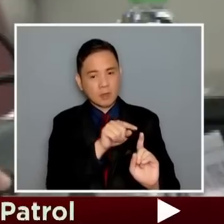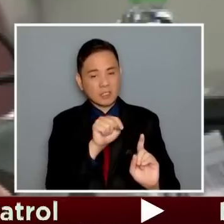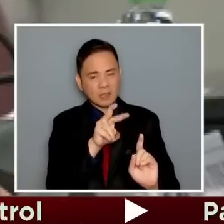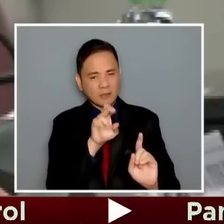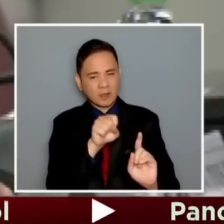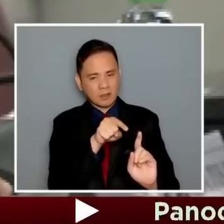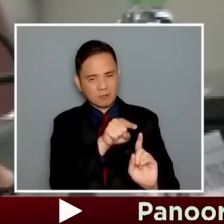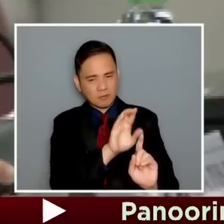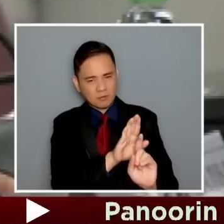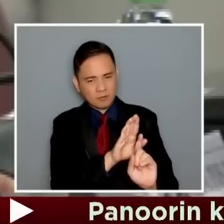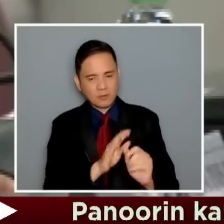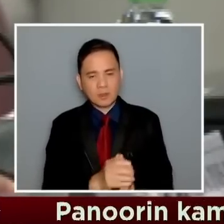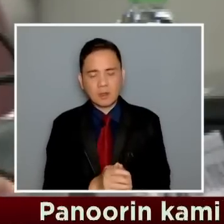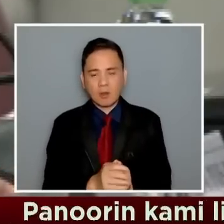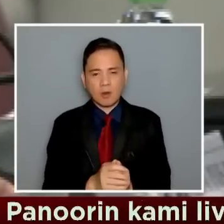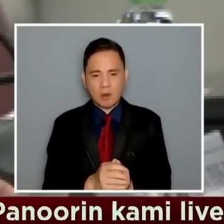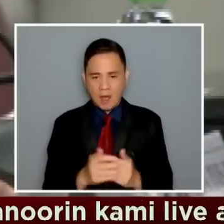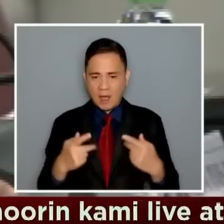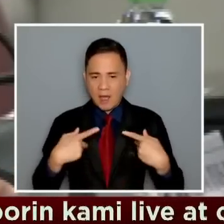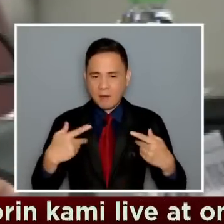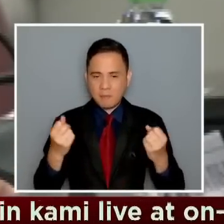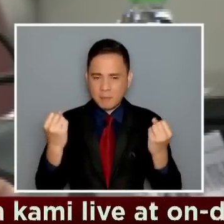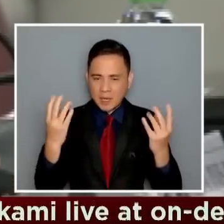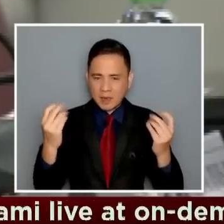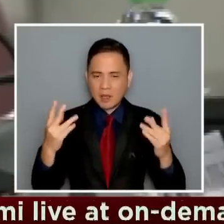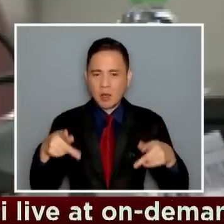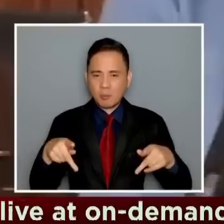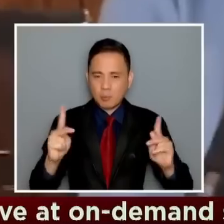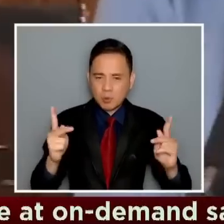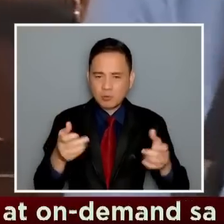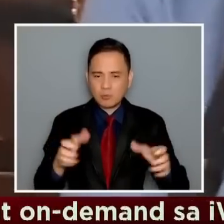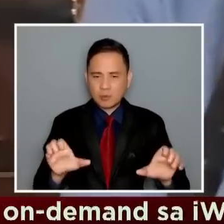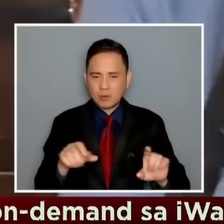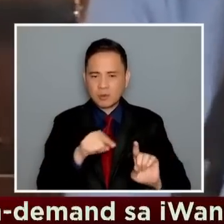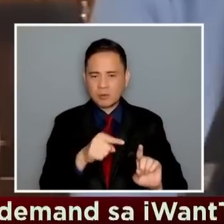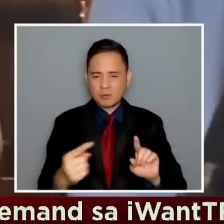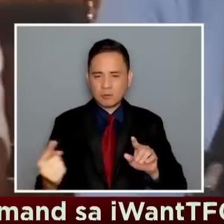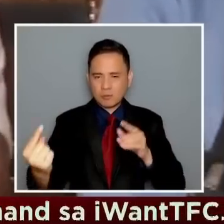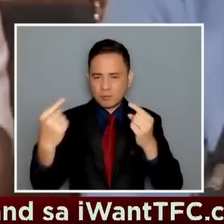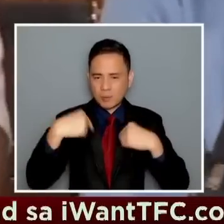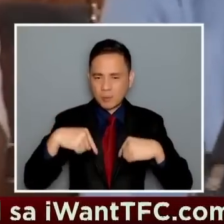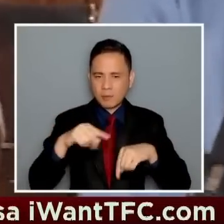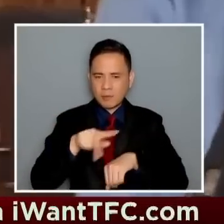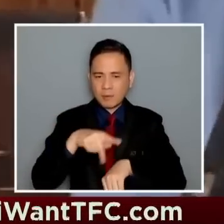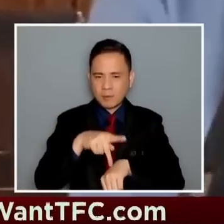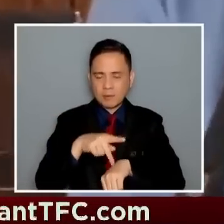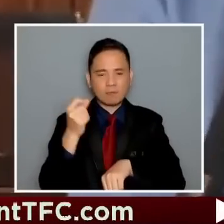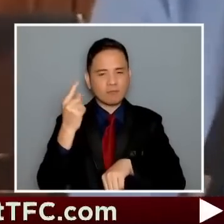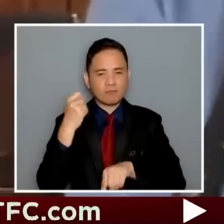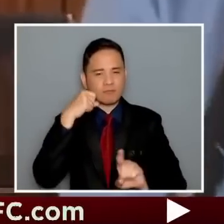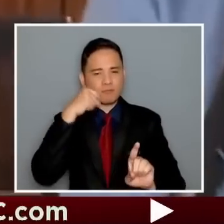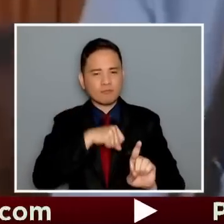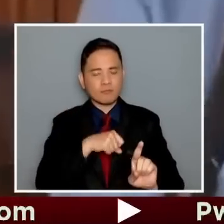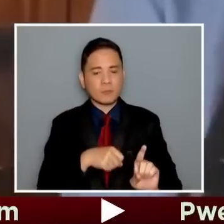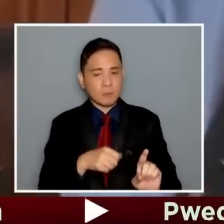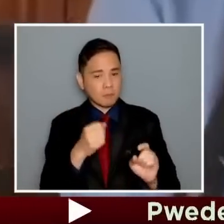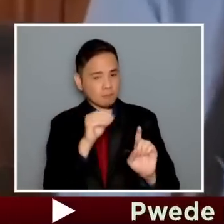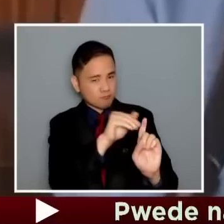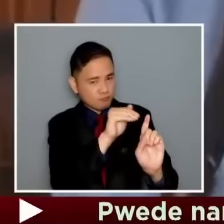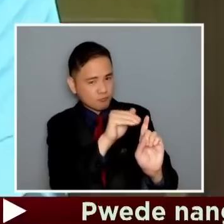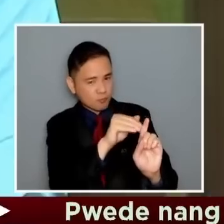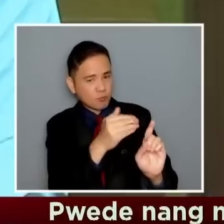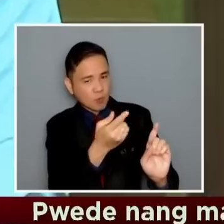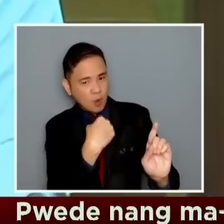siya ng lahat ng pagkakataon para umuwi at linawin ang mga isyu sa kanya. Paulit-ulit na raw niyang sinabihan ng kongresista na umuwi at nung huli nga